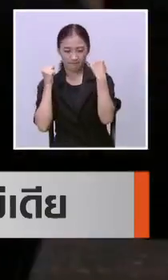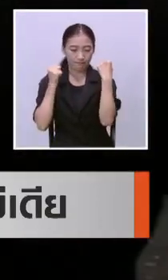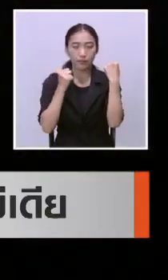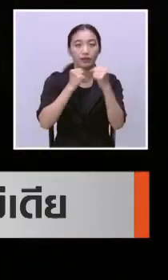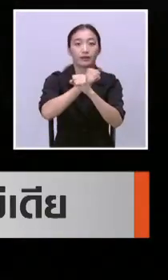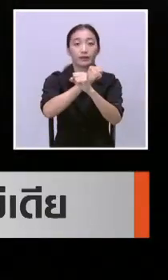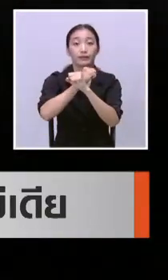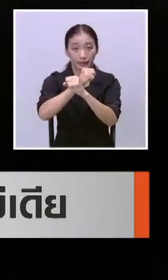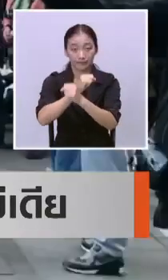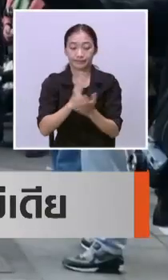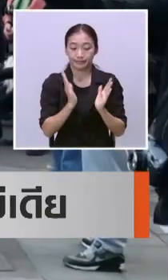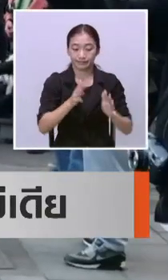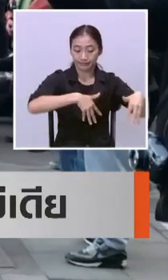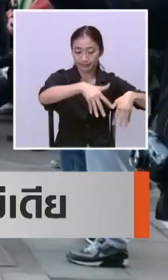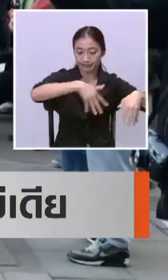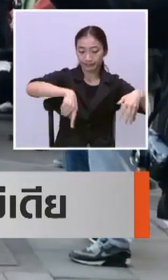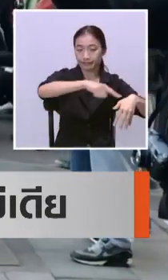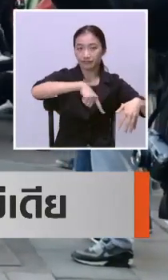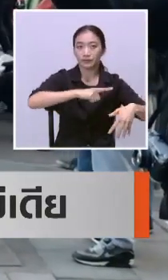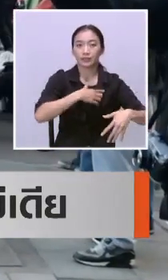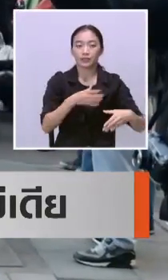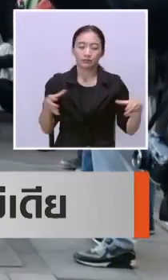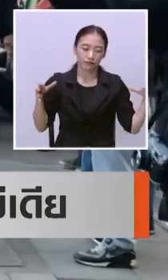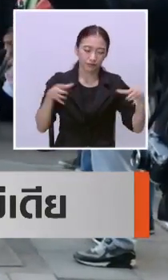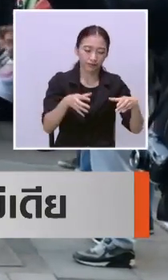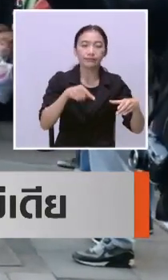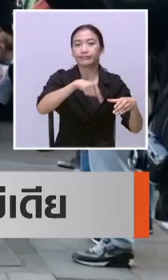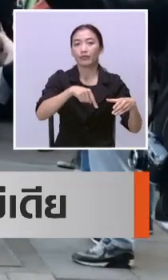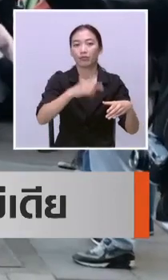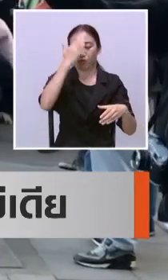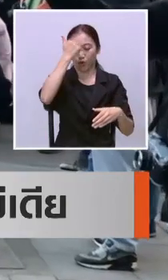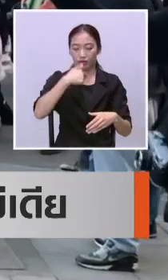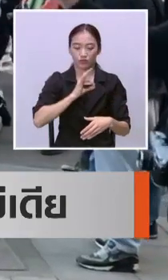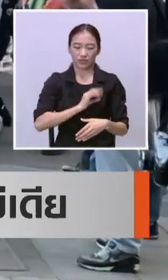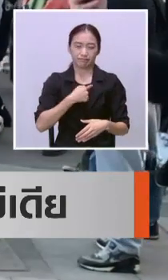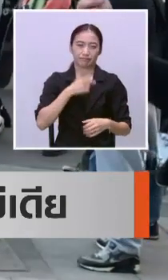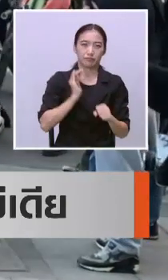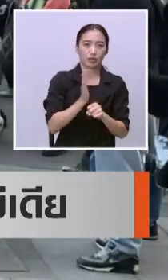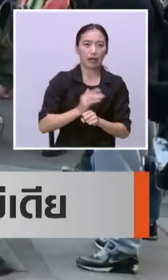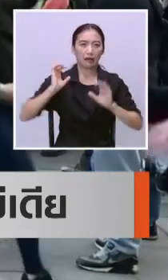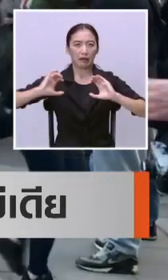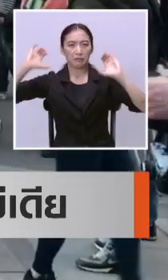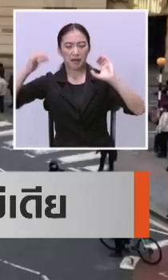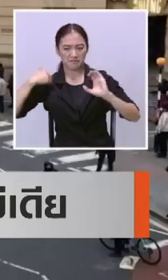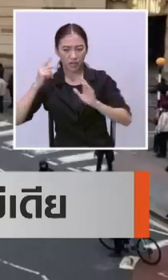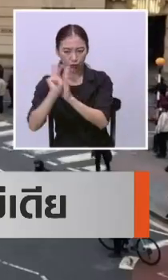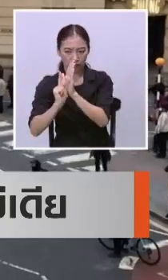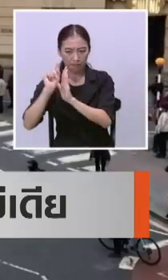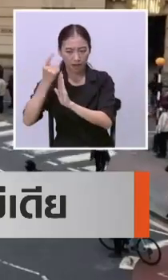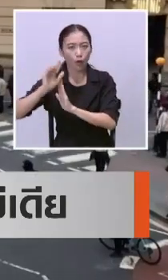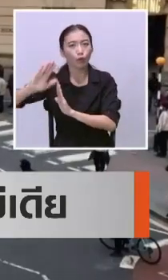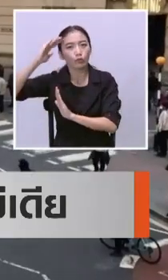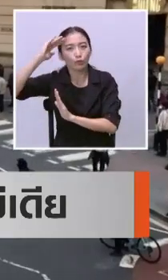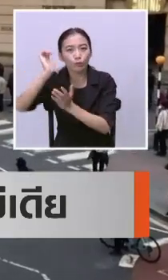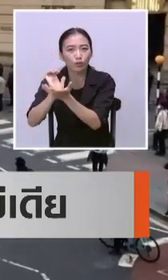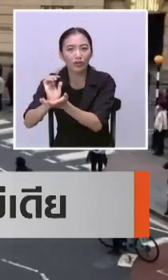การประท้วงของประชาชนมีขึ้นเพื่อแสดงความไม่พอใจหลังจากที่รัฐบาลได้ผ่านร่างกฎหมายใหม่ของตำรวจที่จะให้อำน